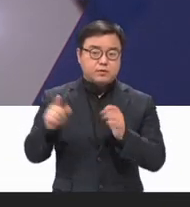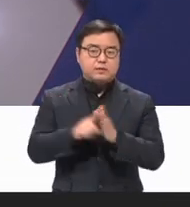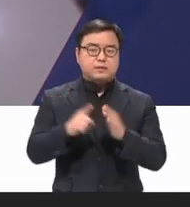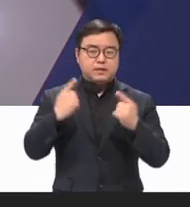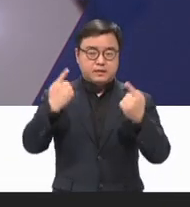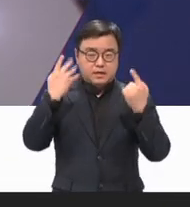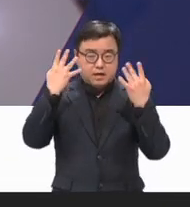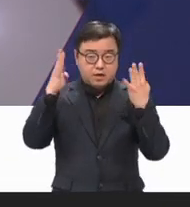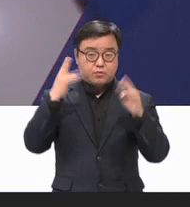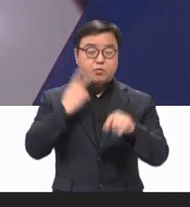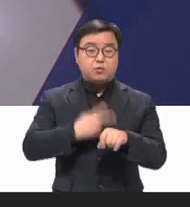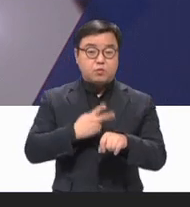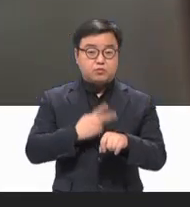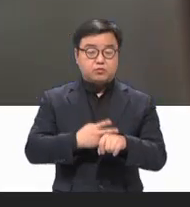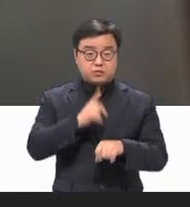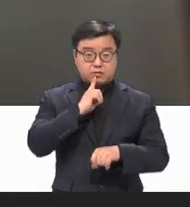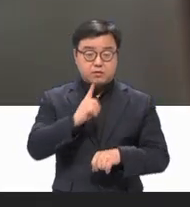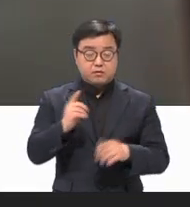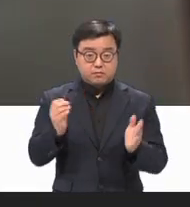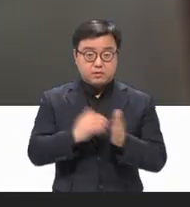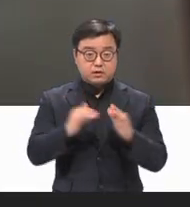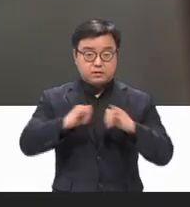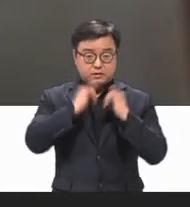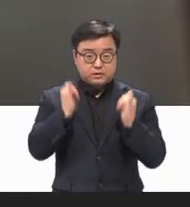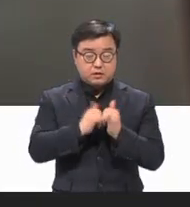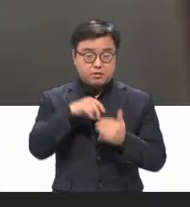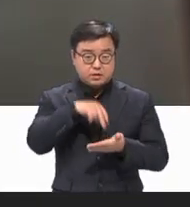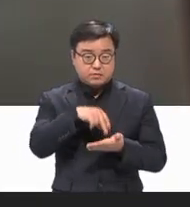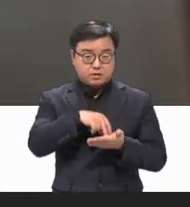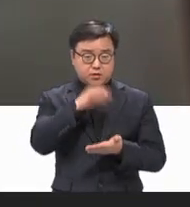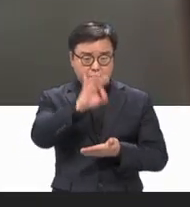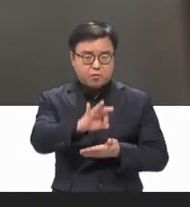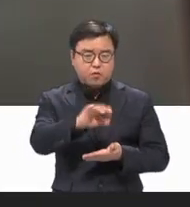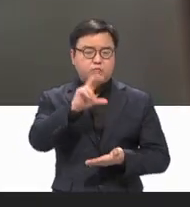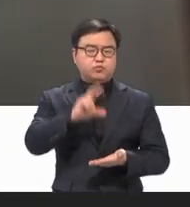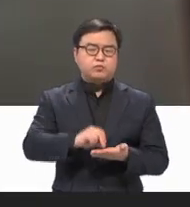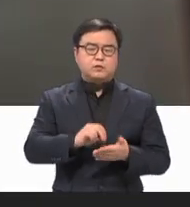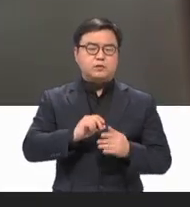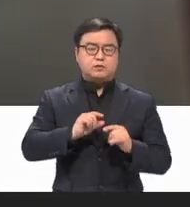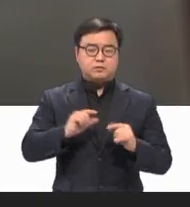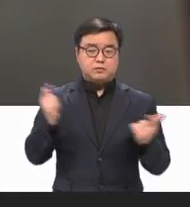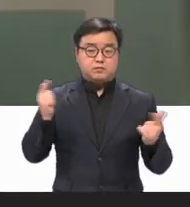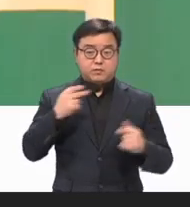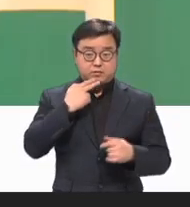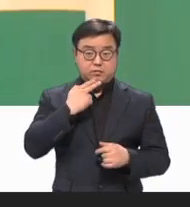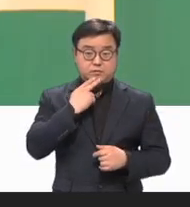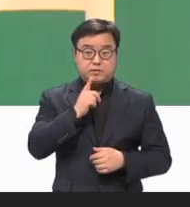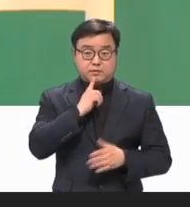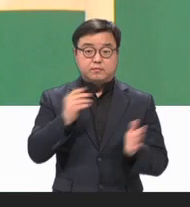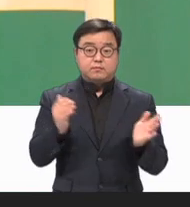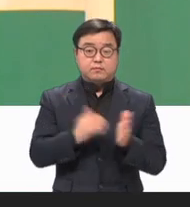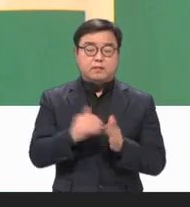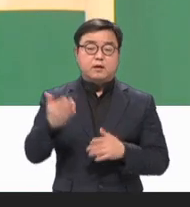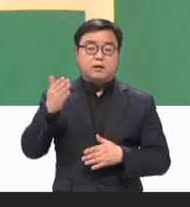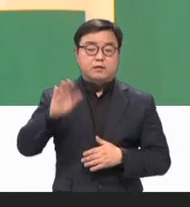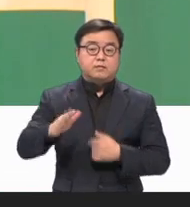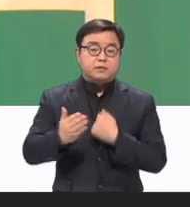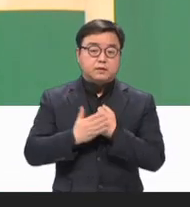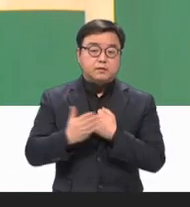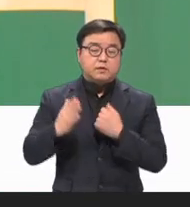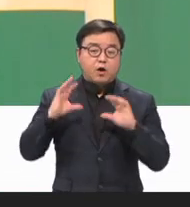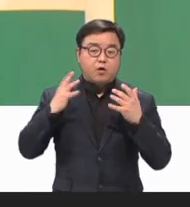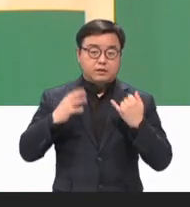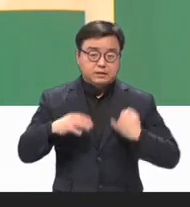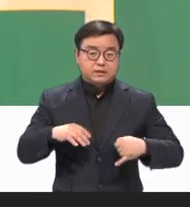확인이 됐는데요 사회적으로 봤을 때는 뭐 전혀 문제가 될 게 없는 사람이 어떤 거죠 오히려 그래서 이제 어린 딸이